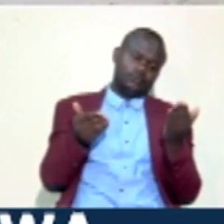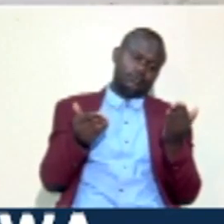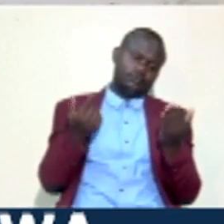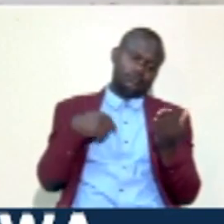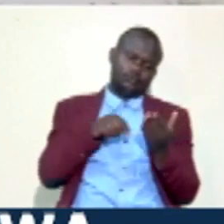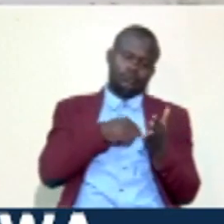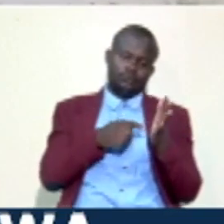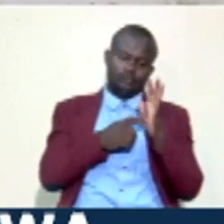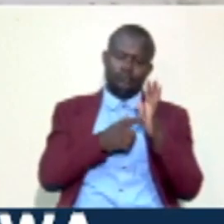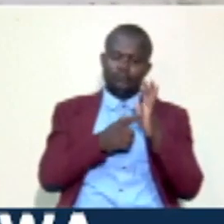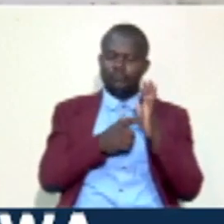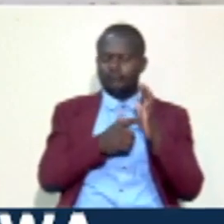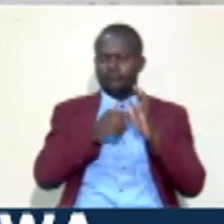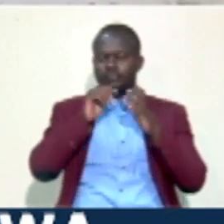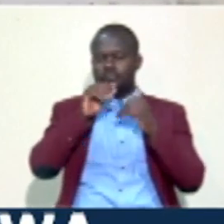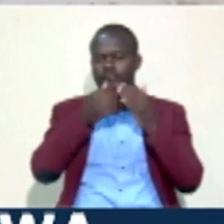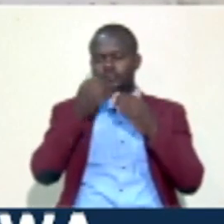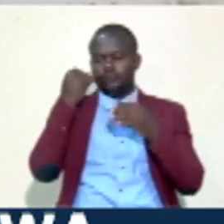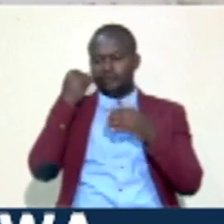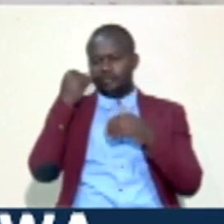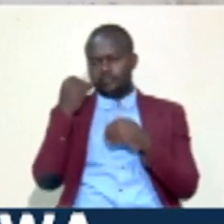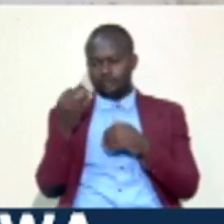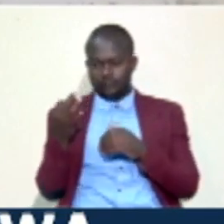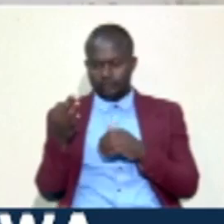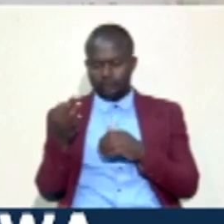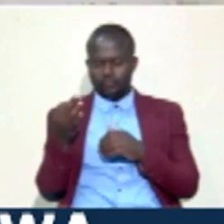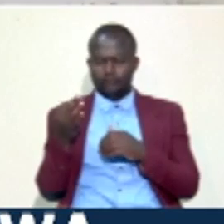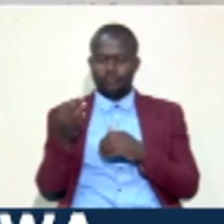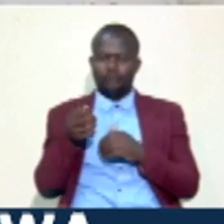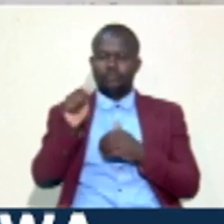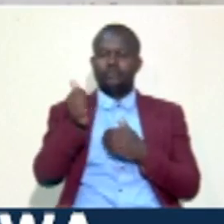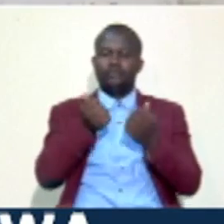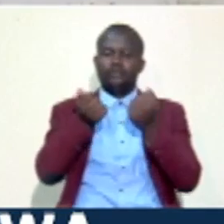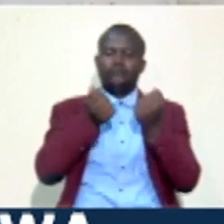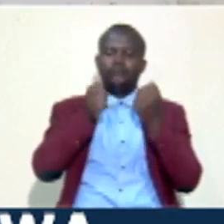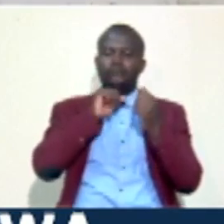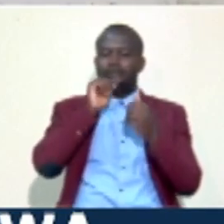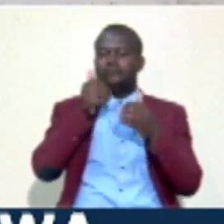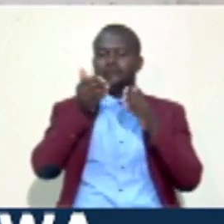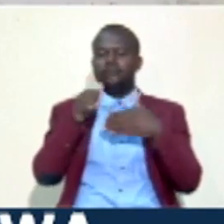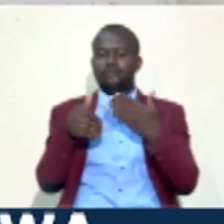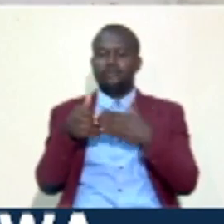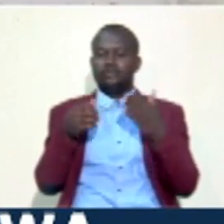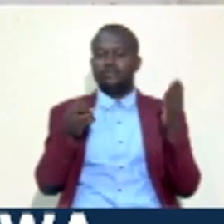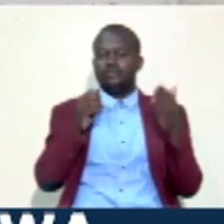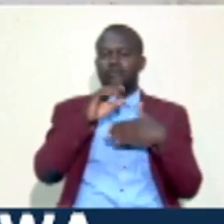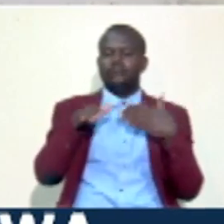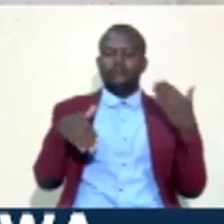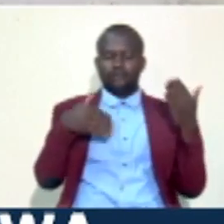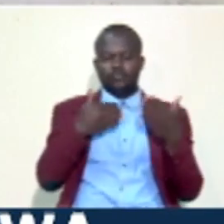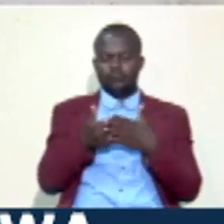turimo tubagaragariza yuko nubwo bwose uwo mushoferi yaba atari buhari, ndetse yewe